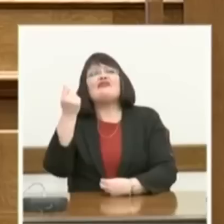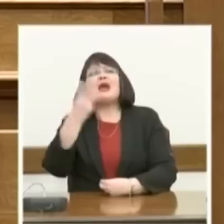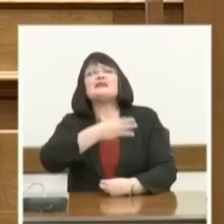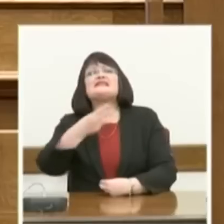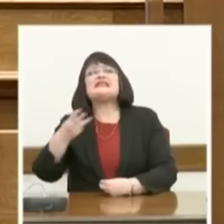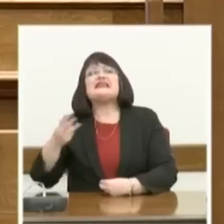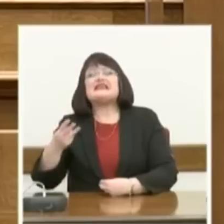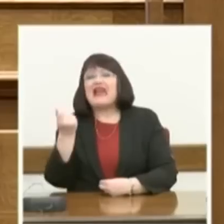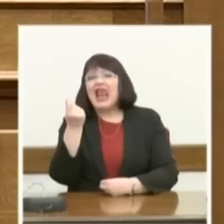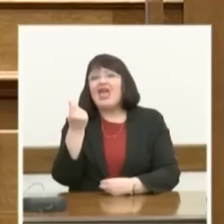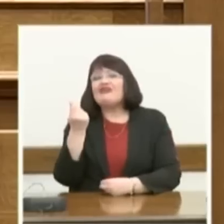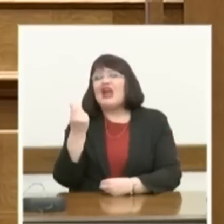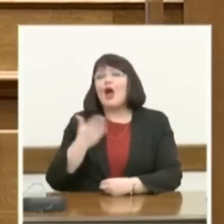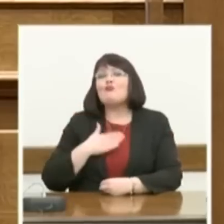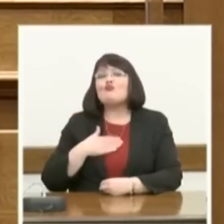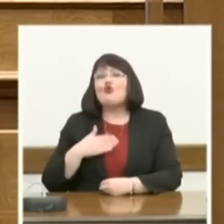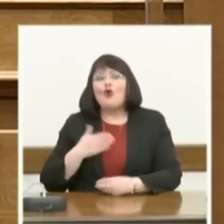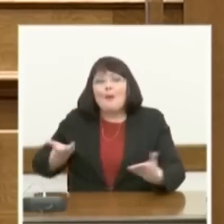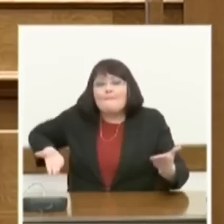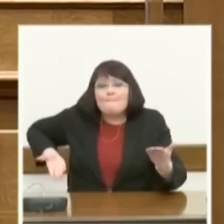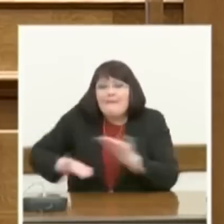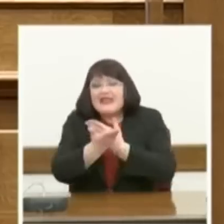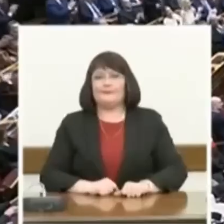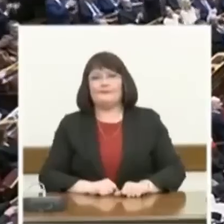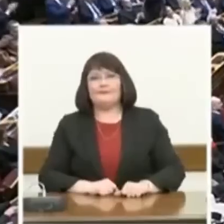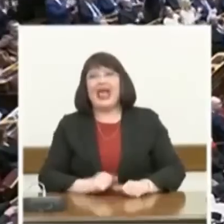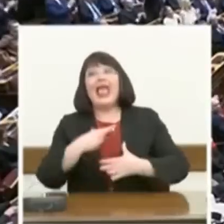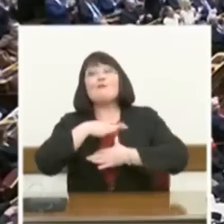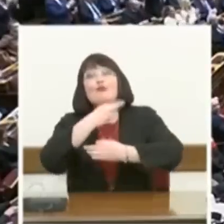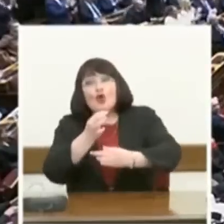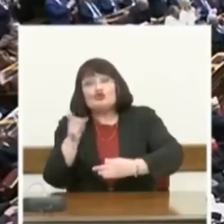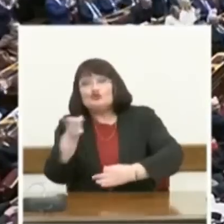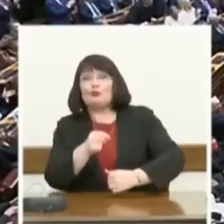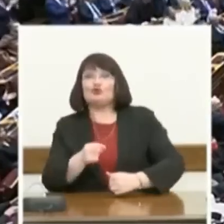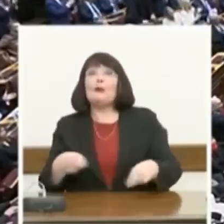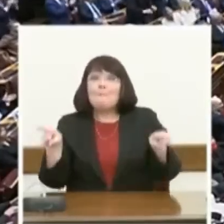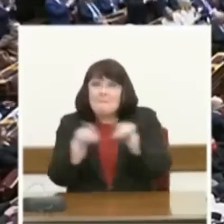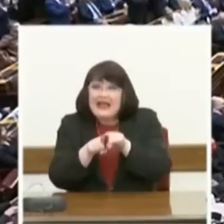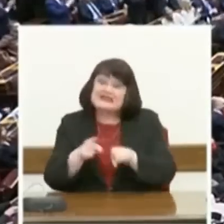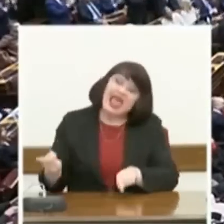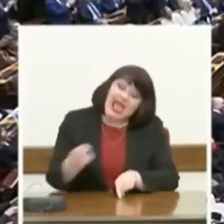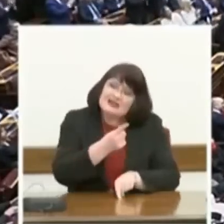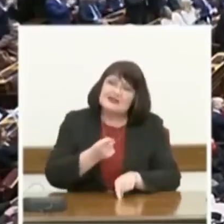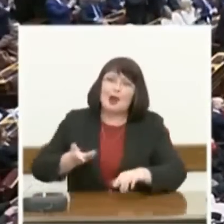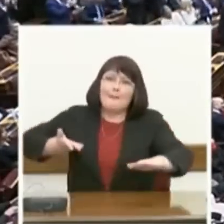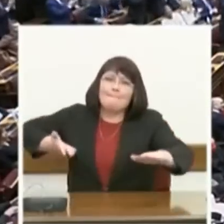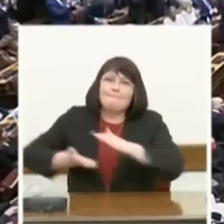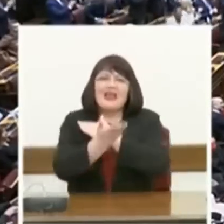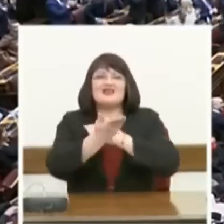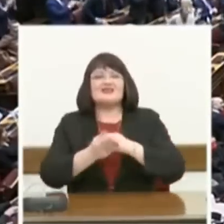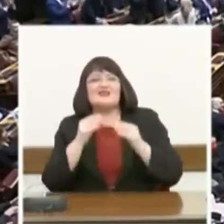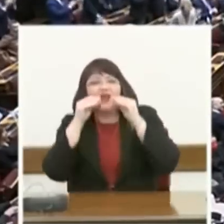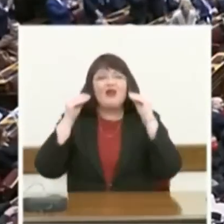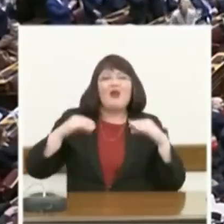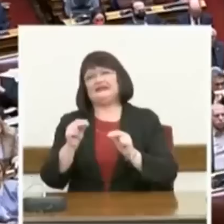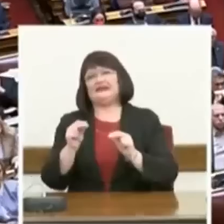λεφτά μου. Γιατί δεν κάνετε μήνυση τώρα στον κύριο Καλογρίτσα? Και εσείς μαζί. Ο Πολάβαρη Μάγκας που